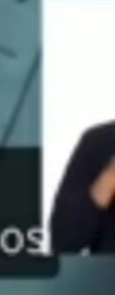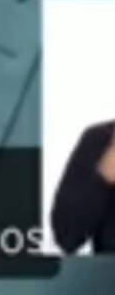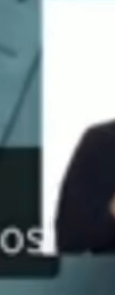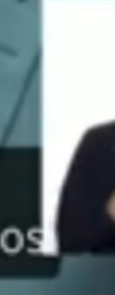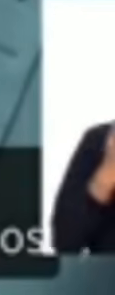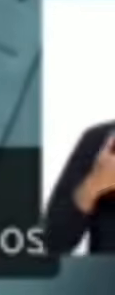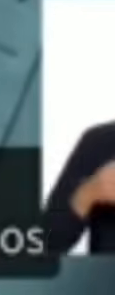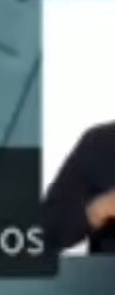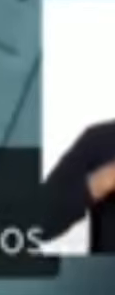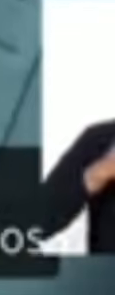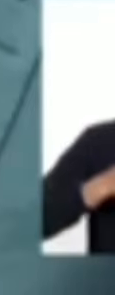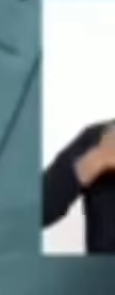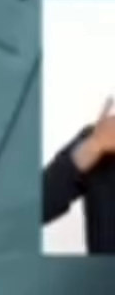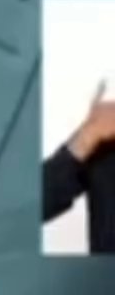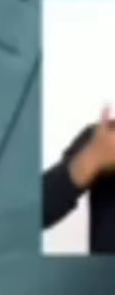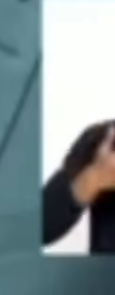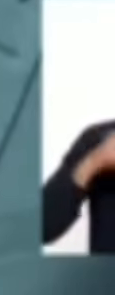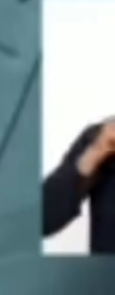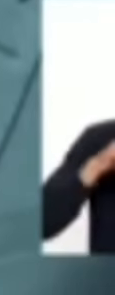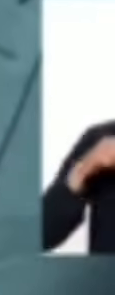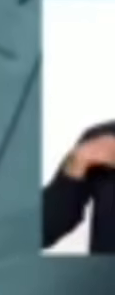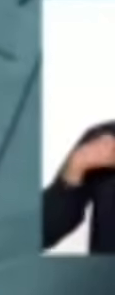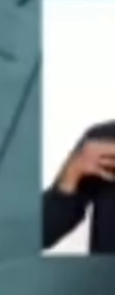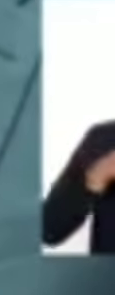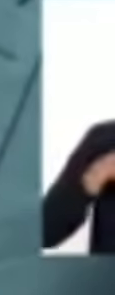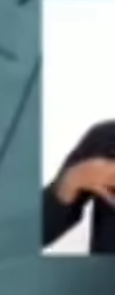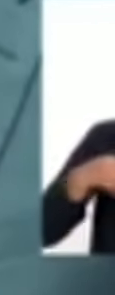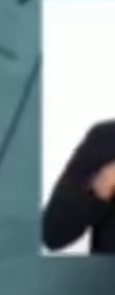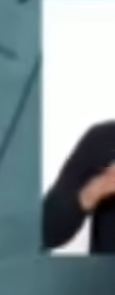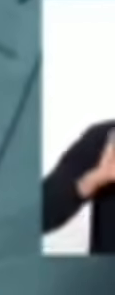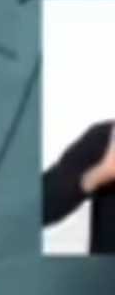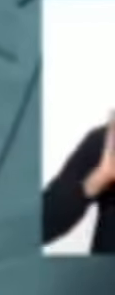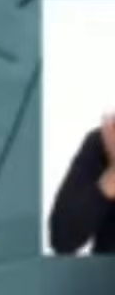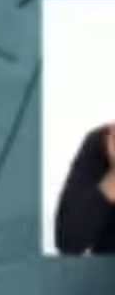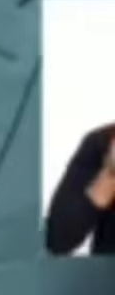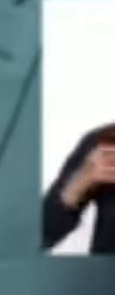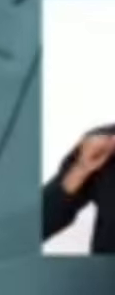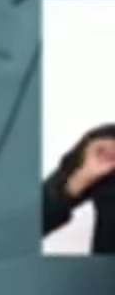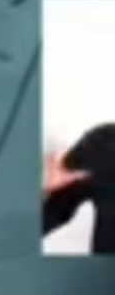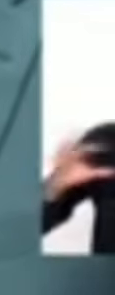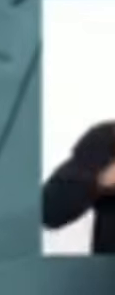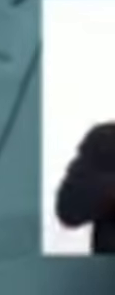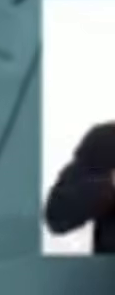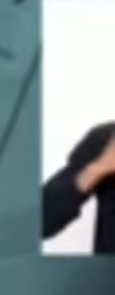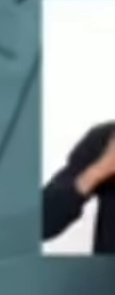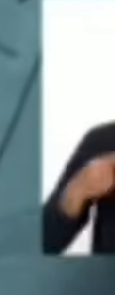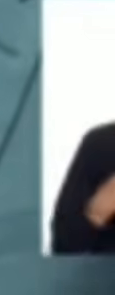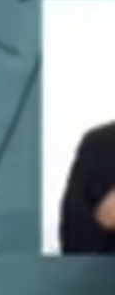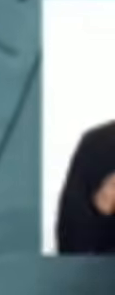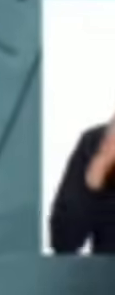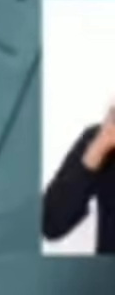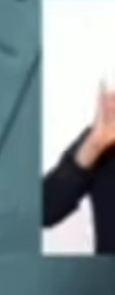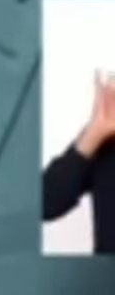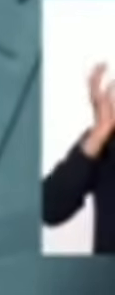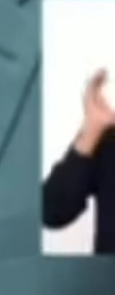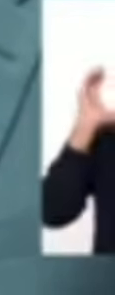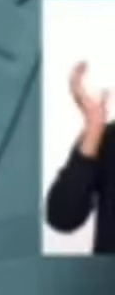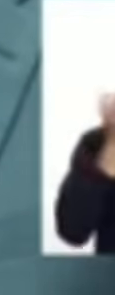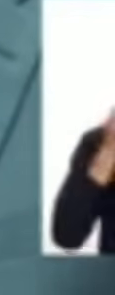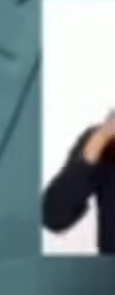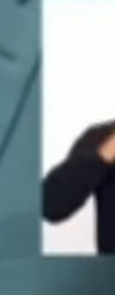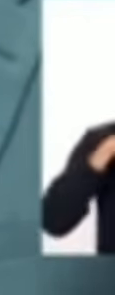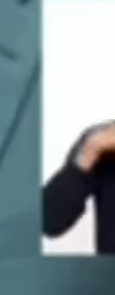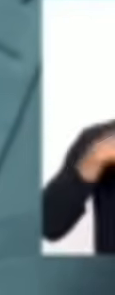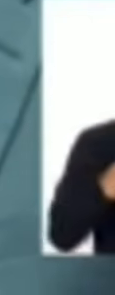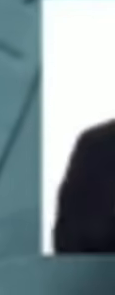전환, 기후변화 등 새로운 분야에서의 실질 협력을 확대하는 좋은 기회가 될 것입니다. 한국의